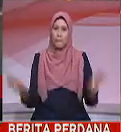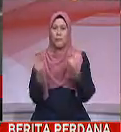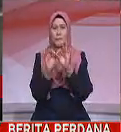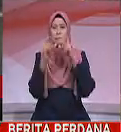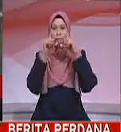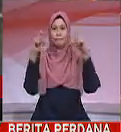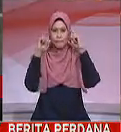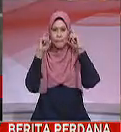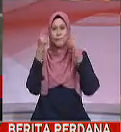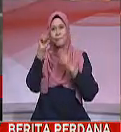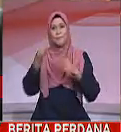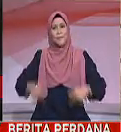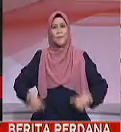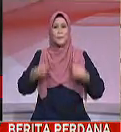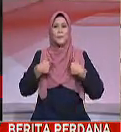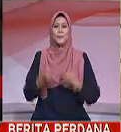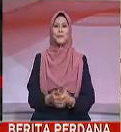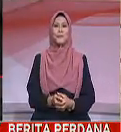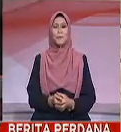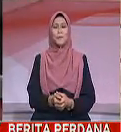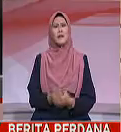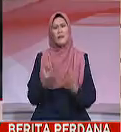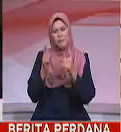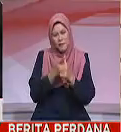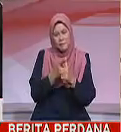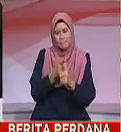kebiasaan dalam kehidupan. Mula-mula tu tak biasa,